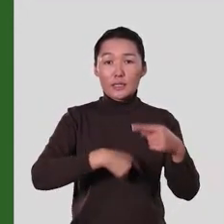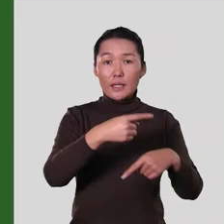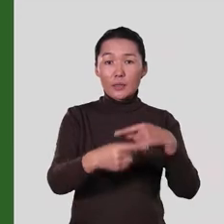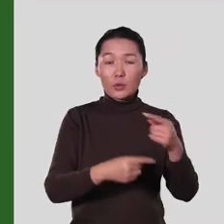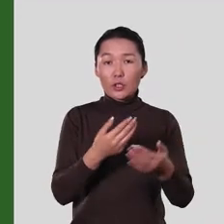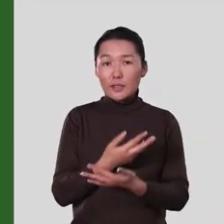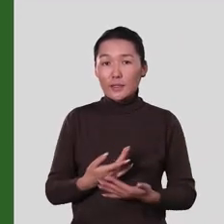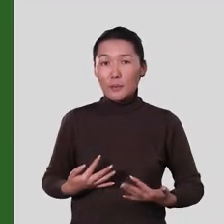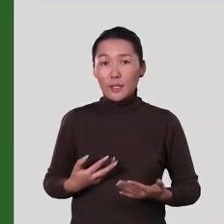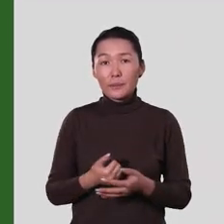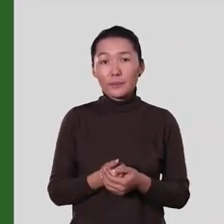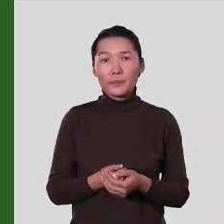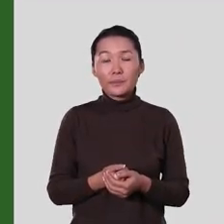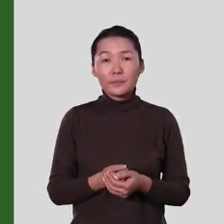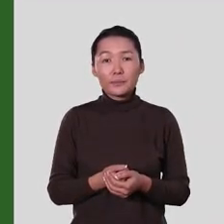следующие типы.